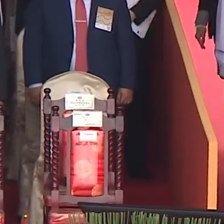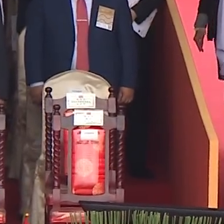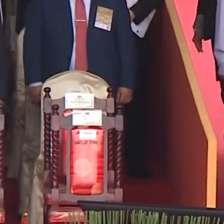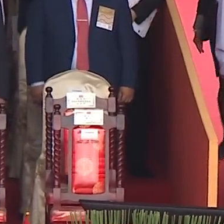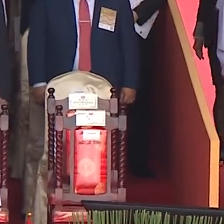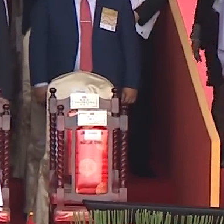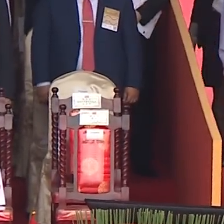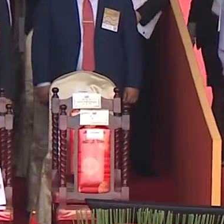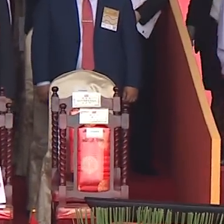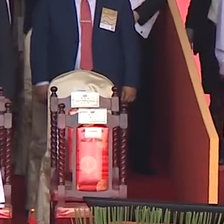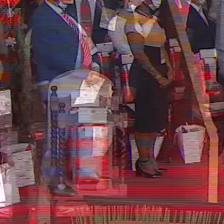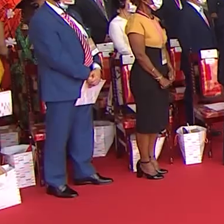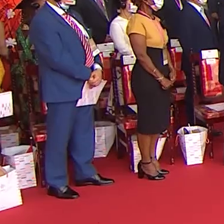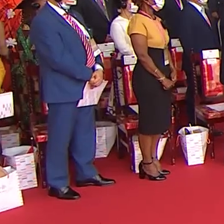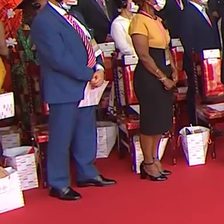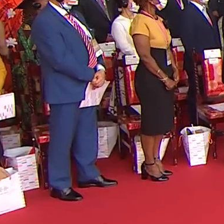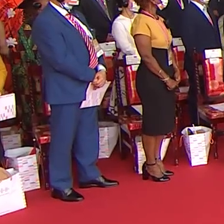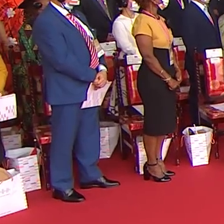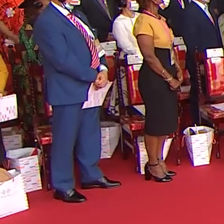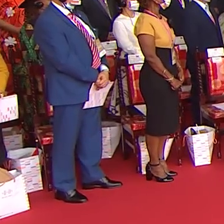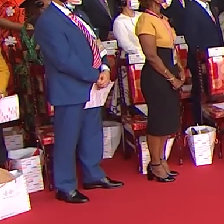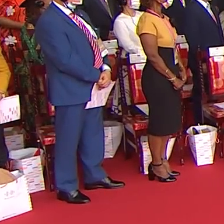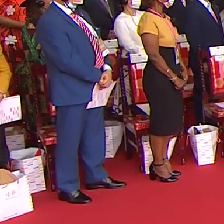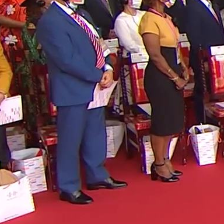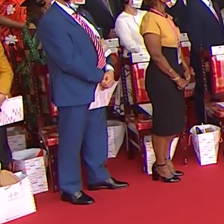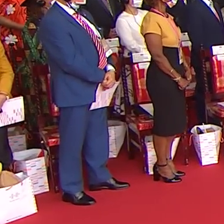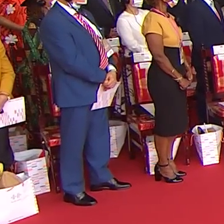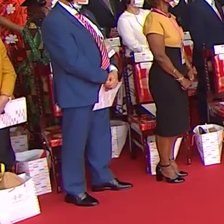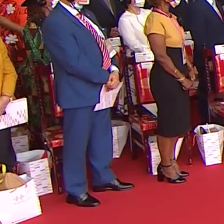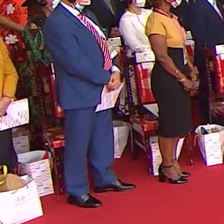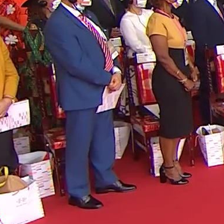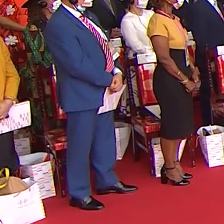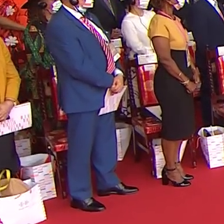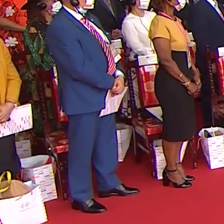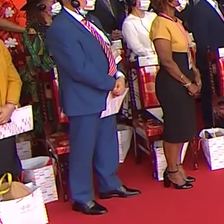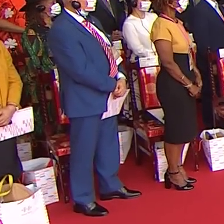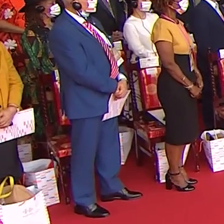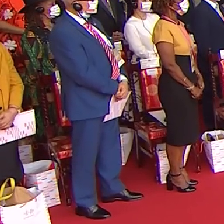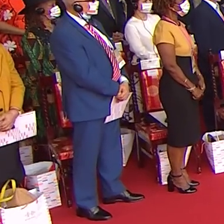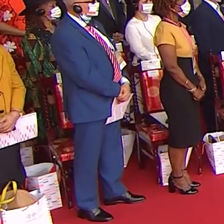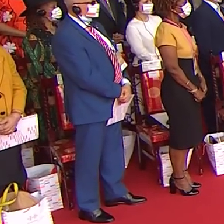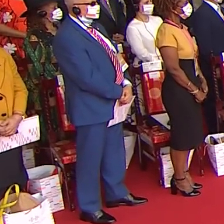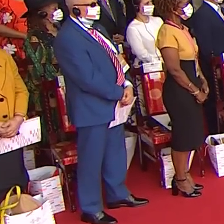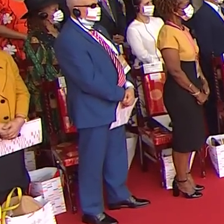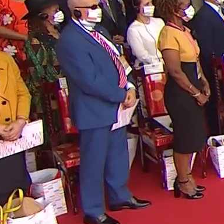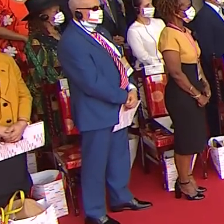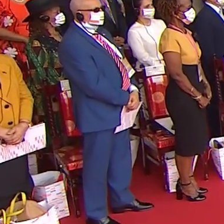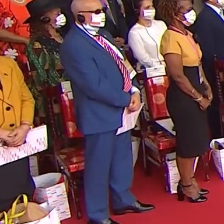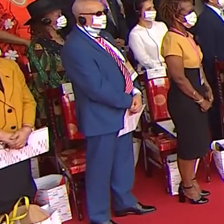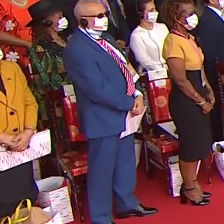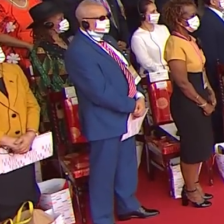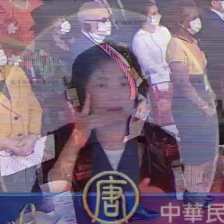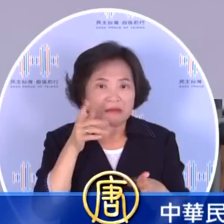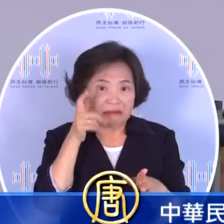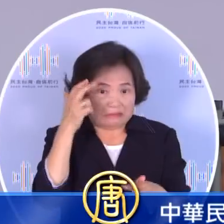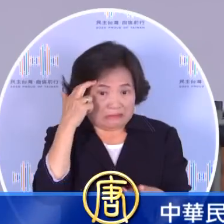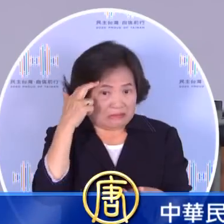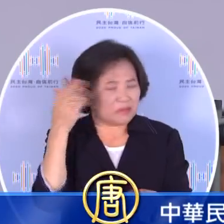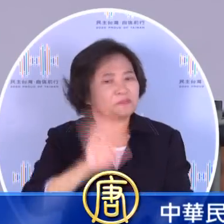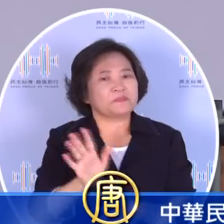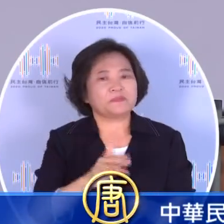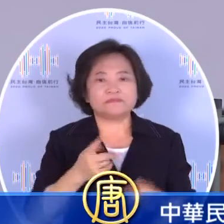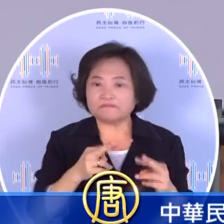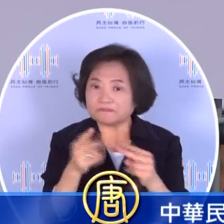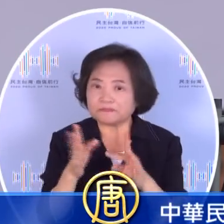府前举办双十国庆典礼，总统蔡英文走进会场，站上主席台，向全国民众发表国庆演说。 形